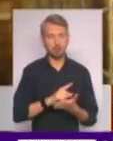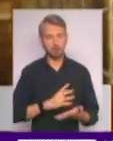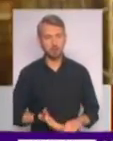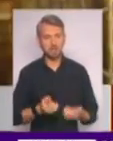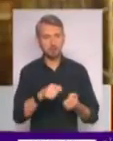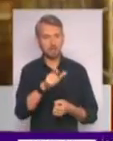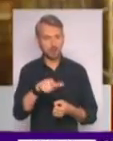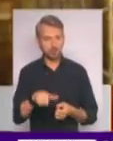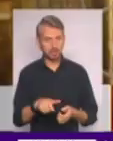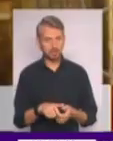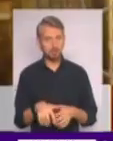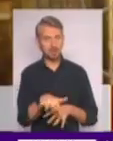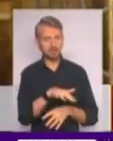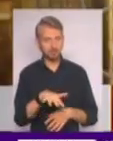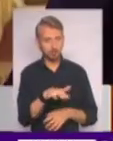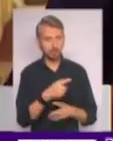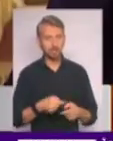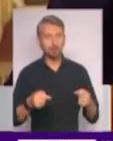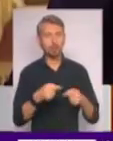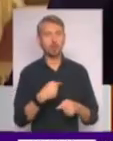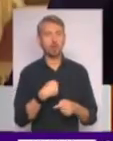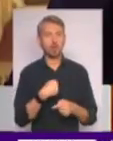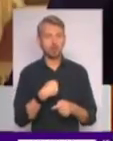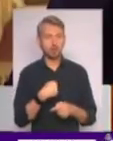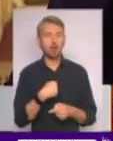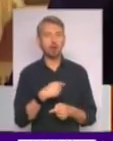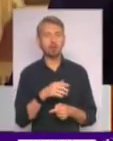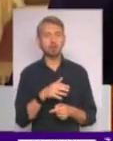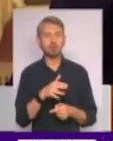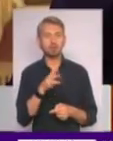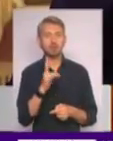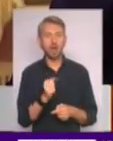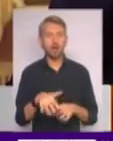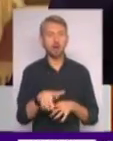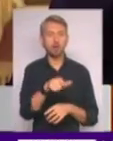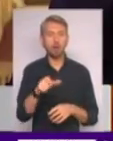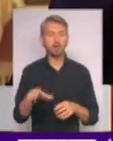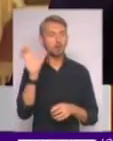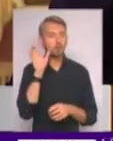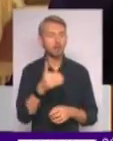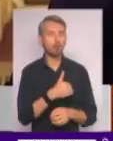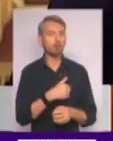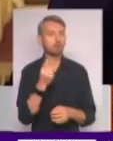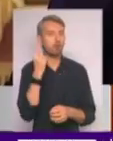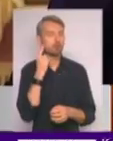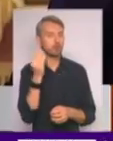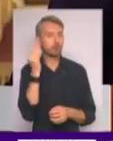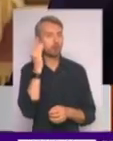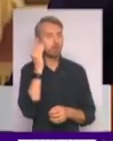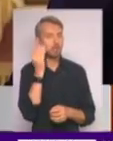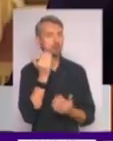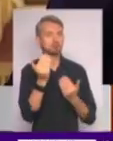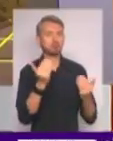мешканцями масиву. Так. Відповідно, я при громадське слухання хочу почути думки якраз сусідів відносно того,